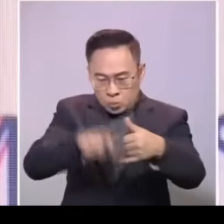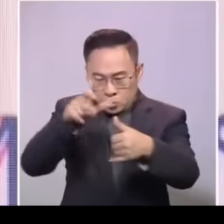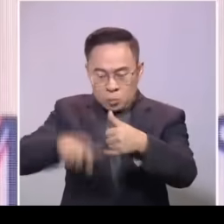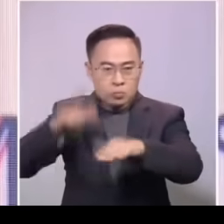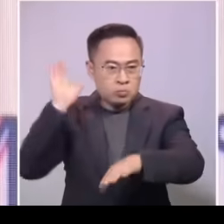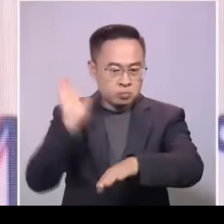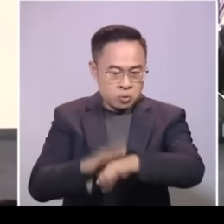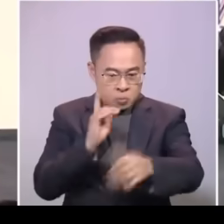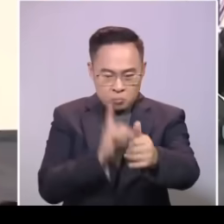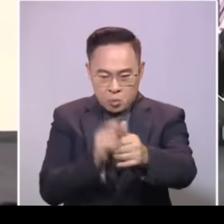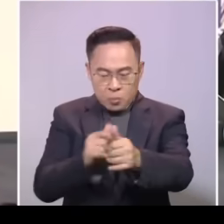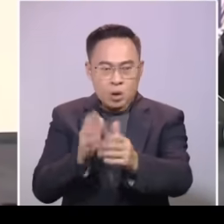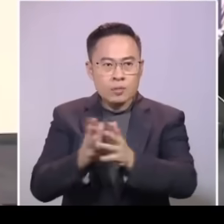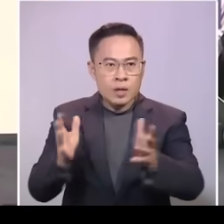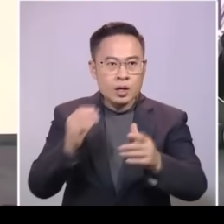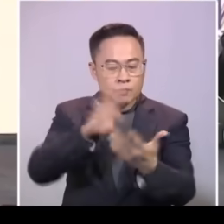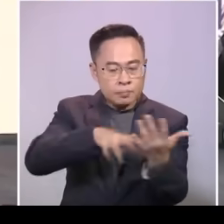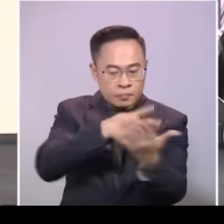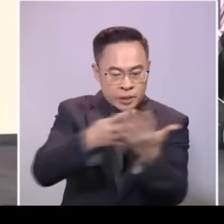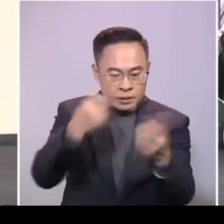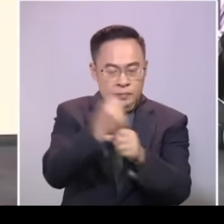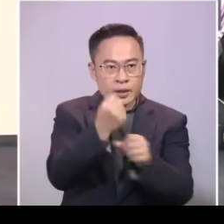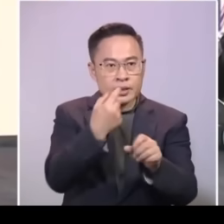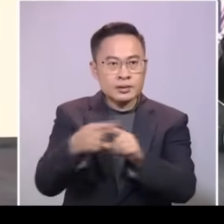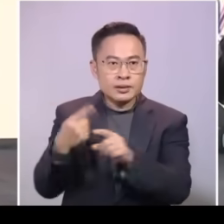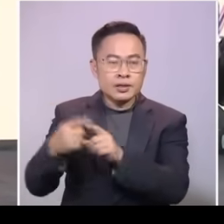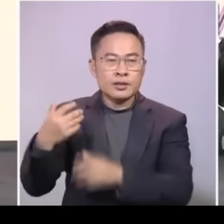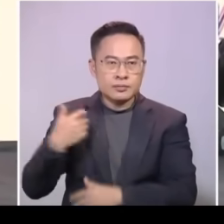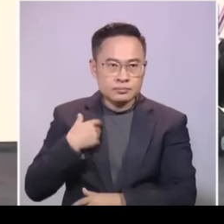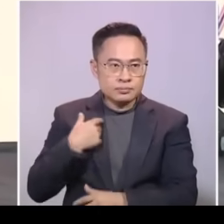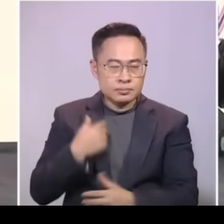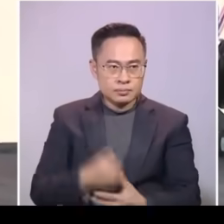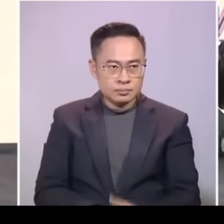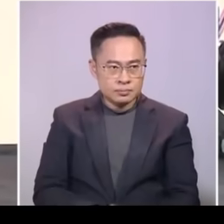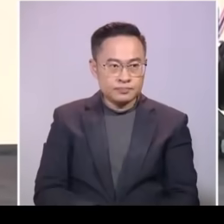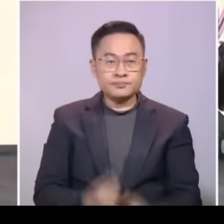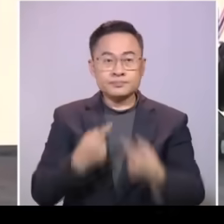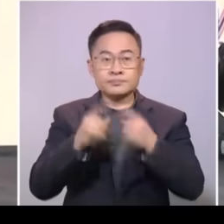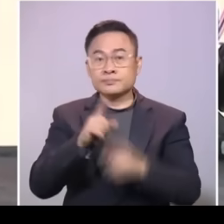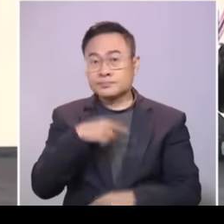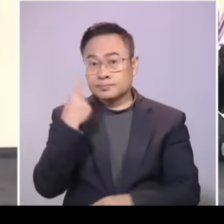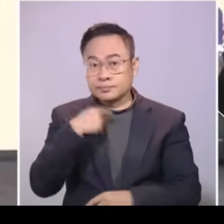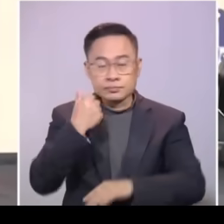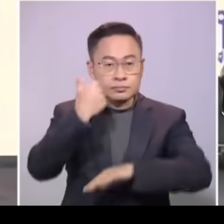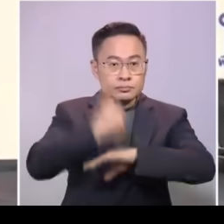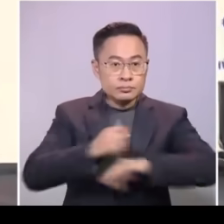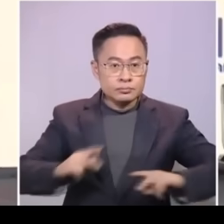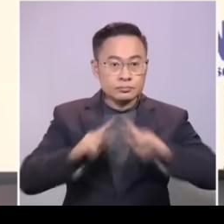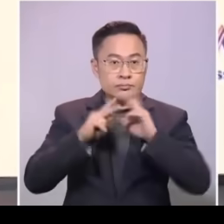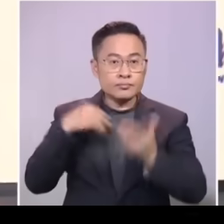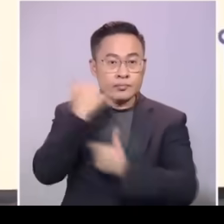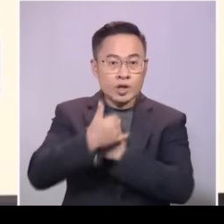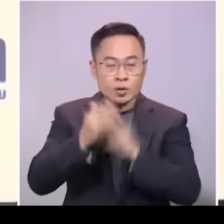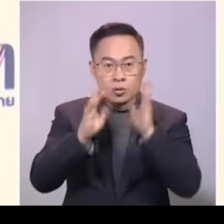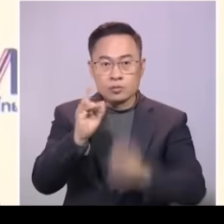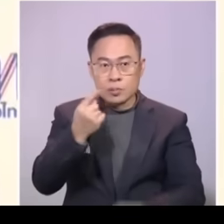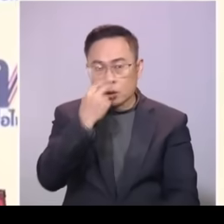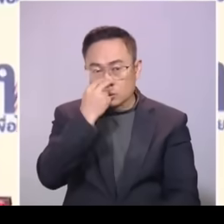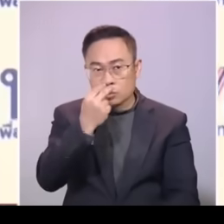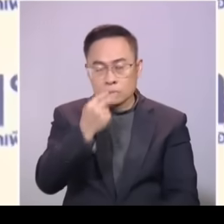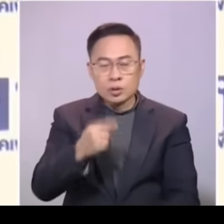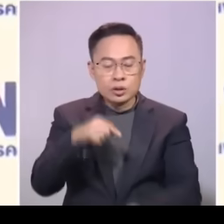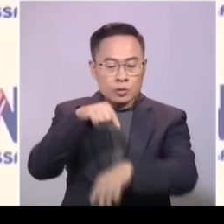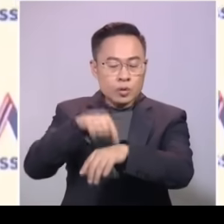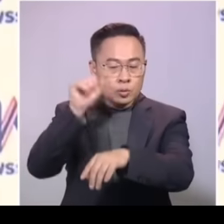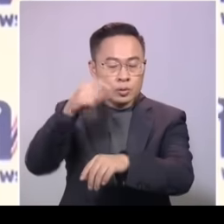เปล่าแล้วก็มีวิธีการทำงานที่เตรียมรองรับเอาไว้แล้วแต่ว่าใครจะเหมาะสมนะครับคืออาจารย์บอกว่าถ้าเอาแบบรวดเร็ว